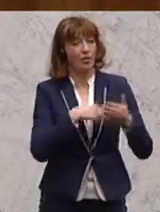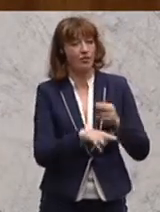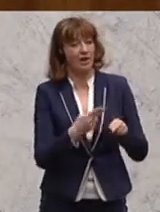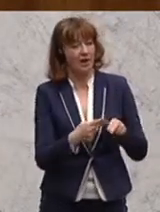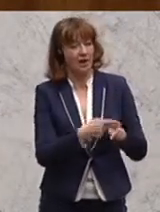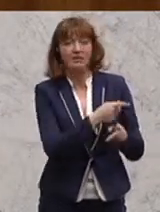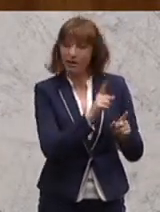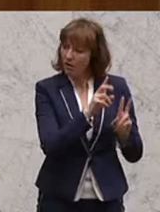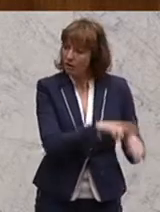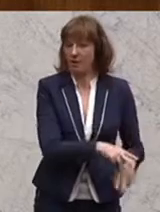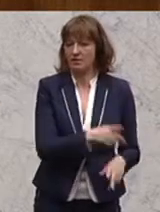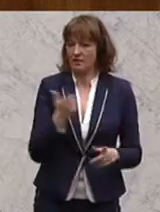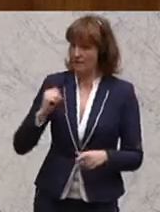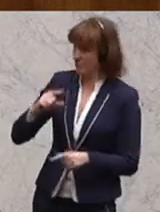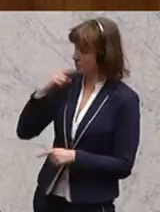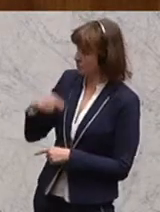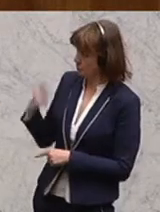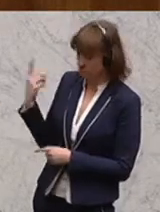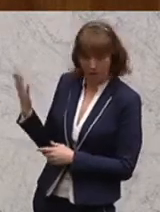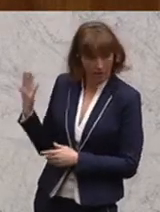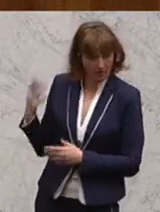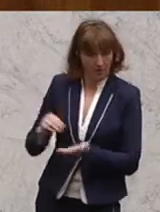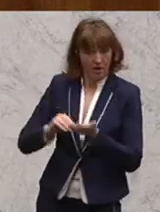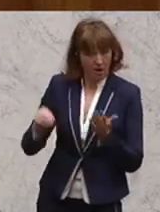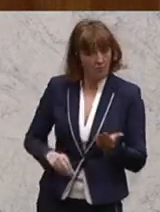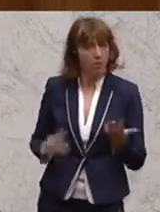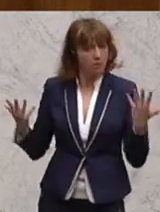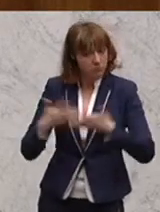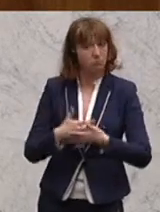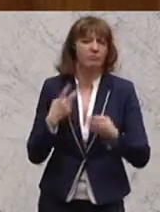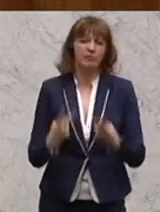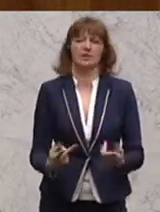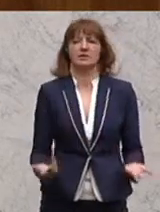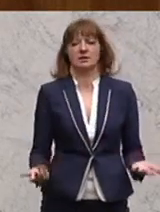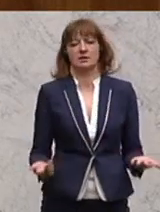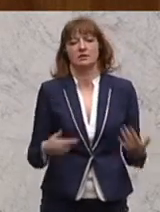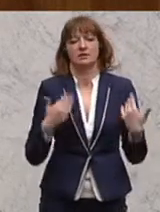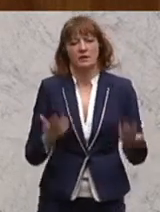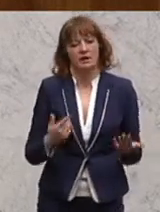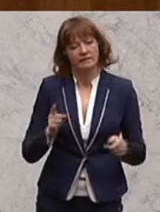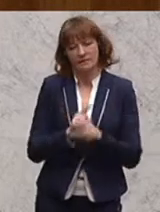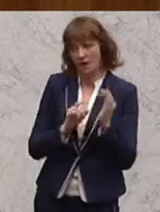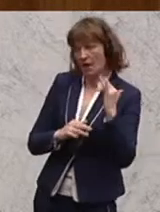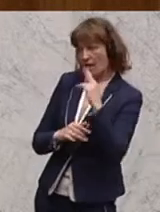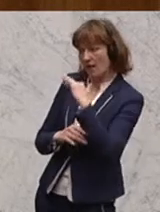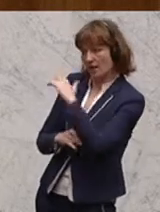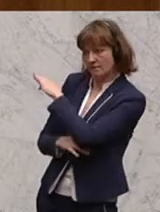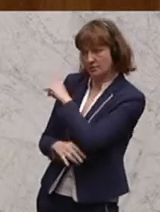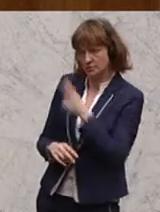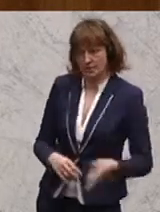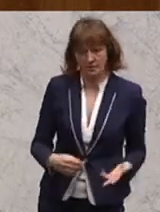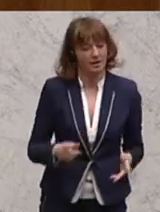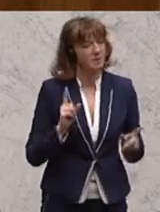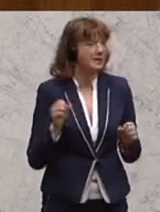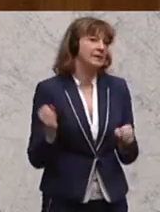wie Weißrussland derartige Abkommen zu schließen, auch um Einfluss auf die Situation dort zu nehmen. Lassen Sie